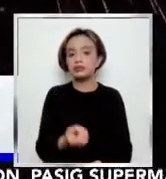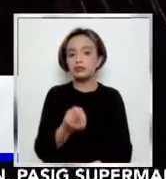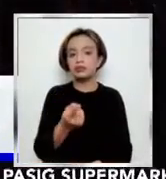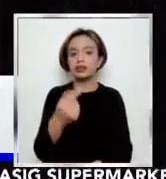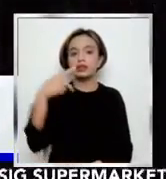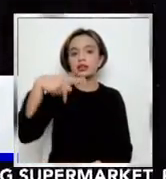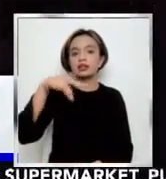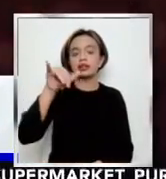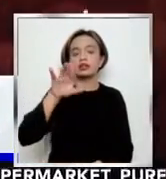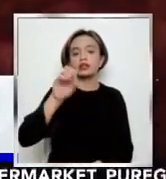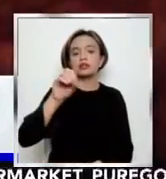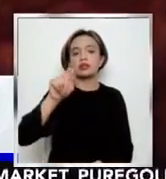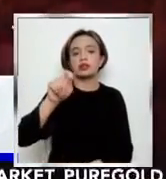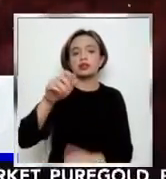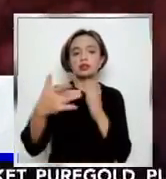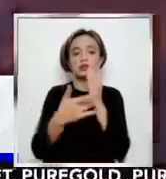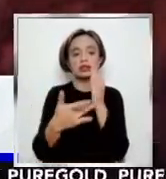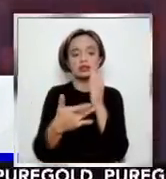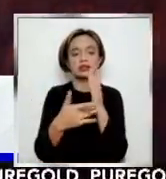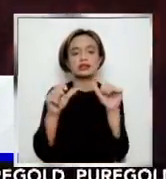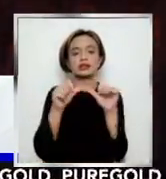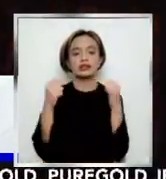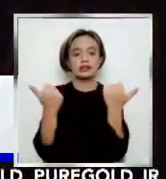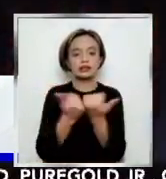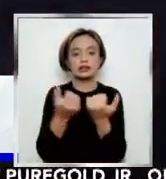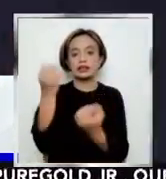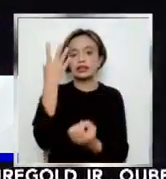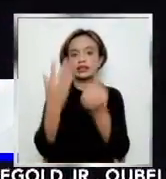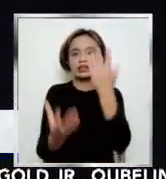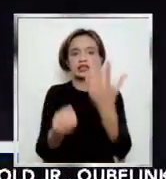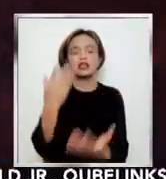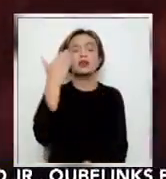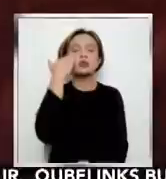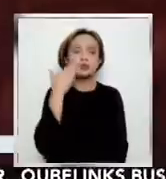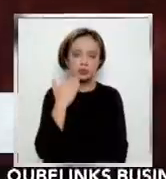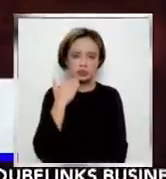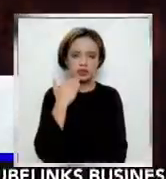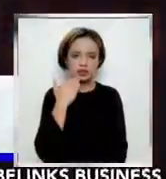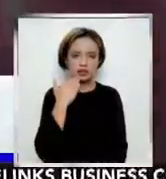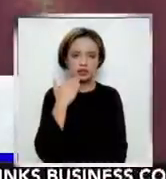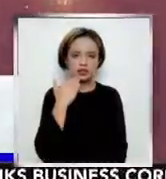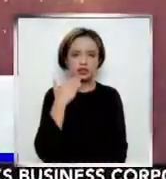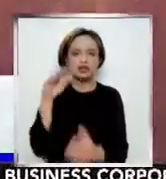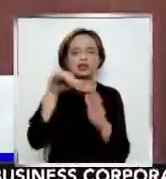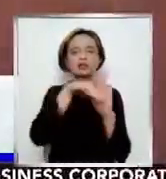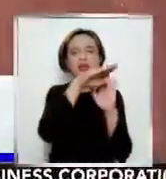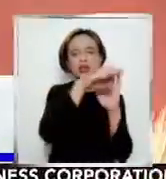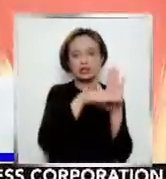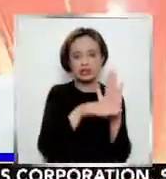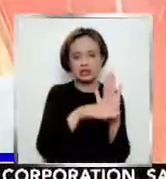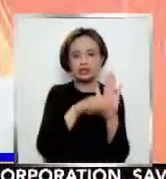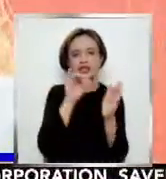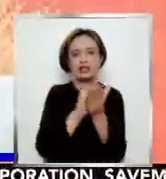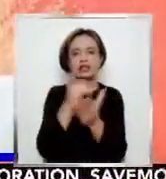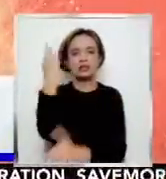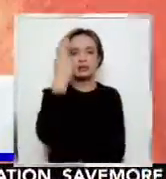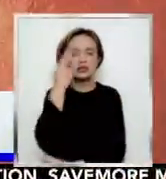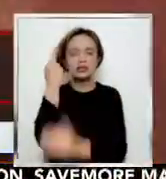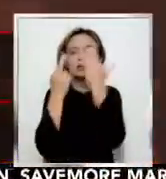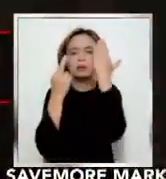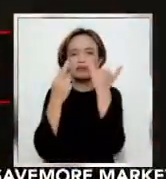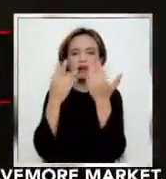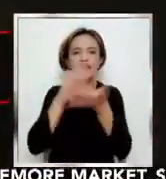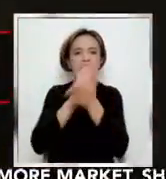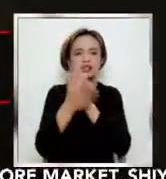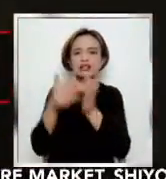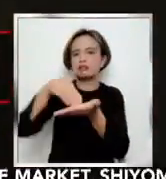Manufacturers and Dealers Association, kakulangan sa supply ng mga sangkap ang naging mitya ng pagsipa ng bentahan ng mga paputok.